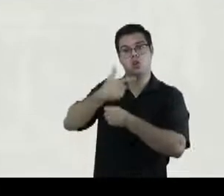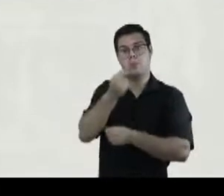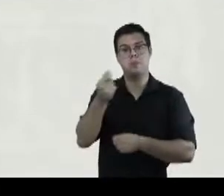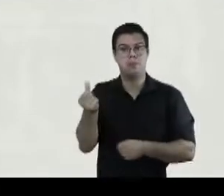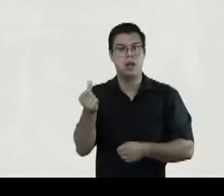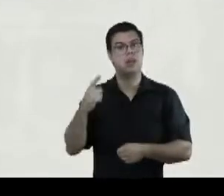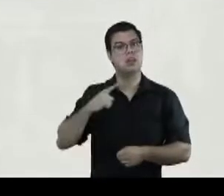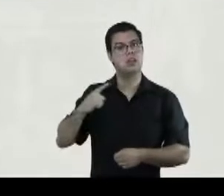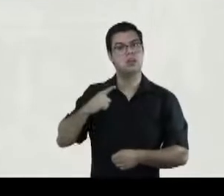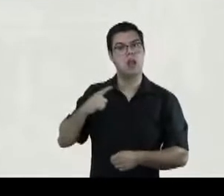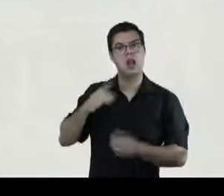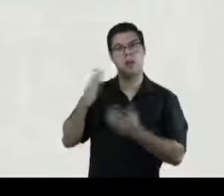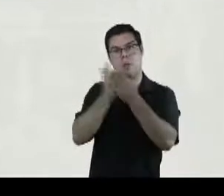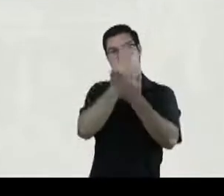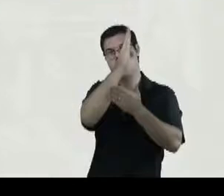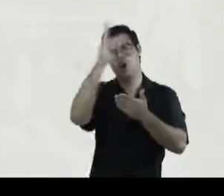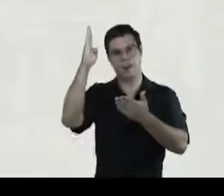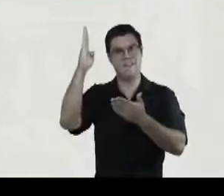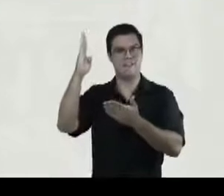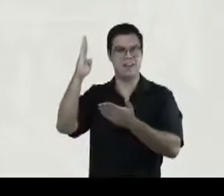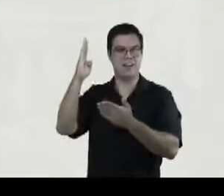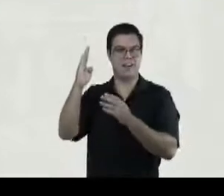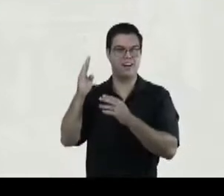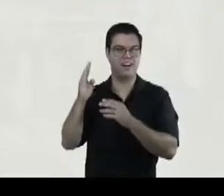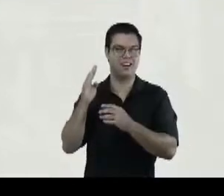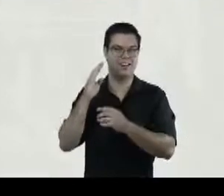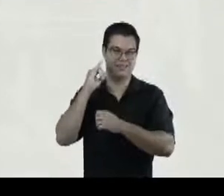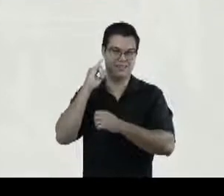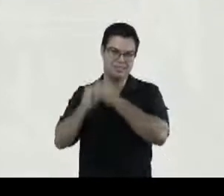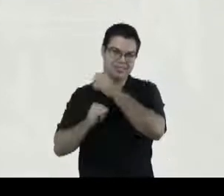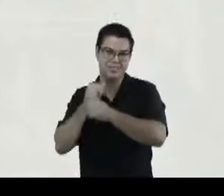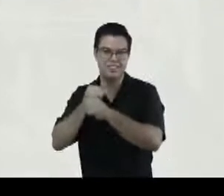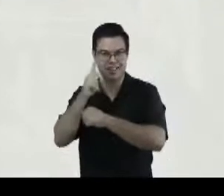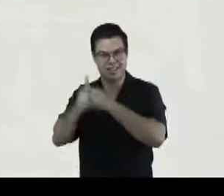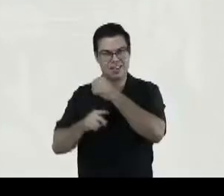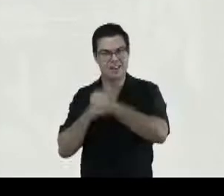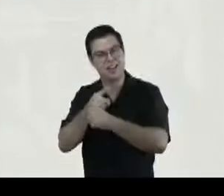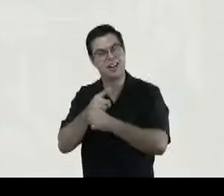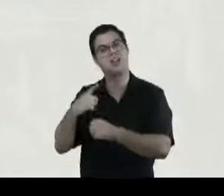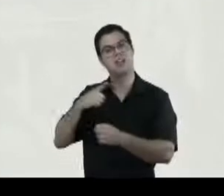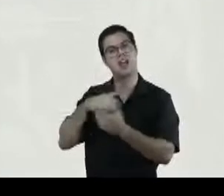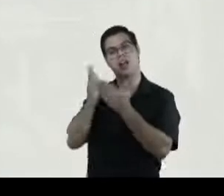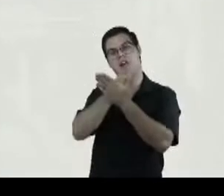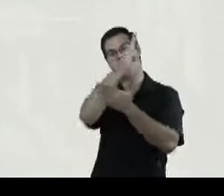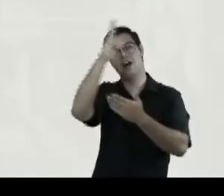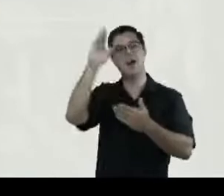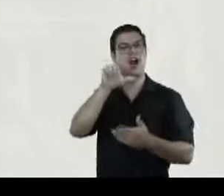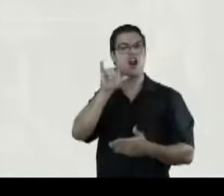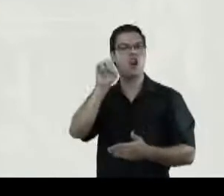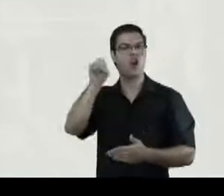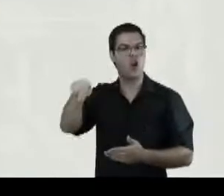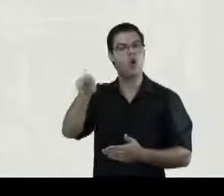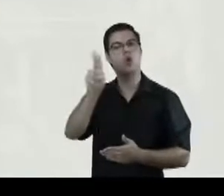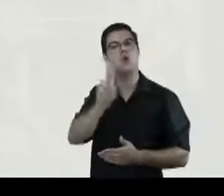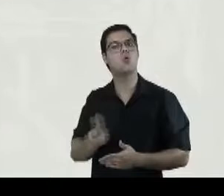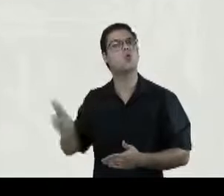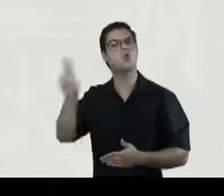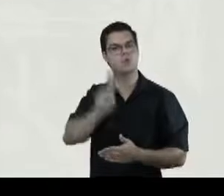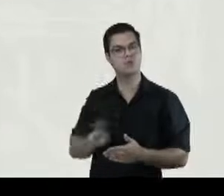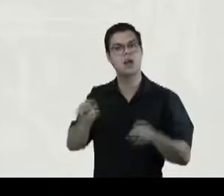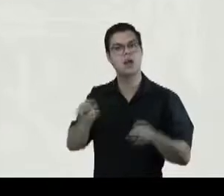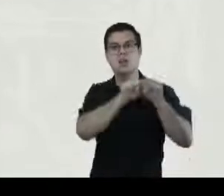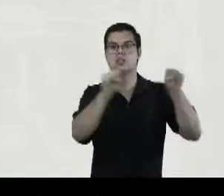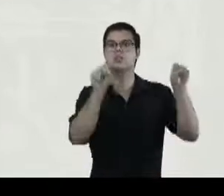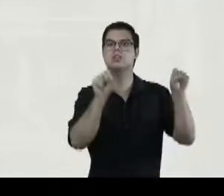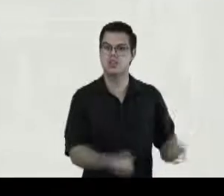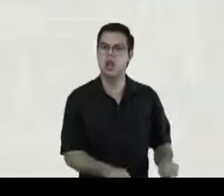des livres publiés à Lyon au XVe et au XVIe siècle en utilisant le logiciel FileMaker qui permet